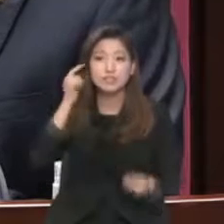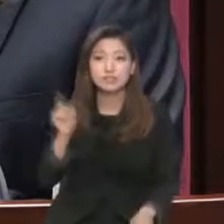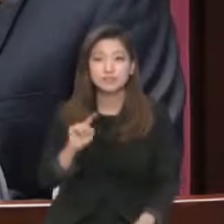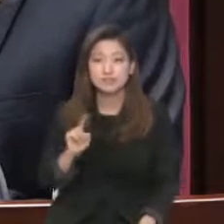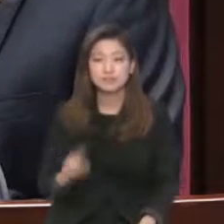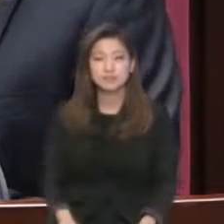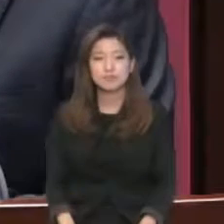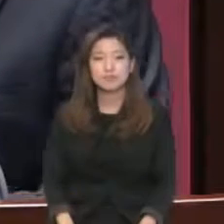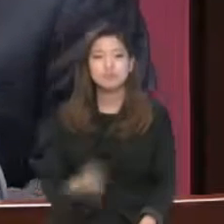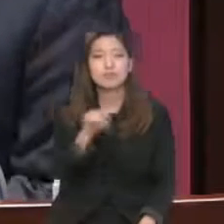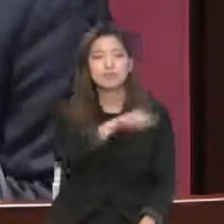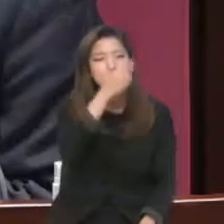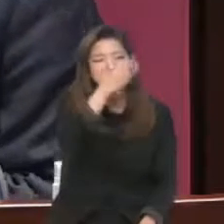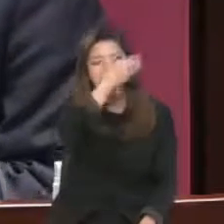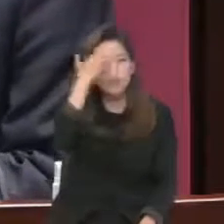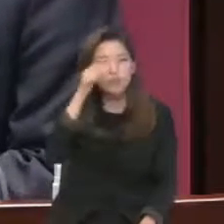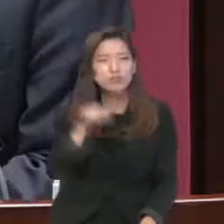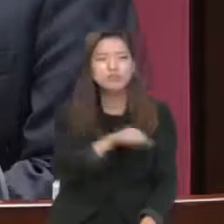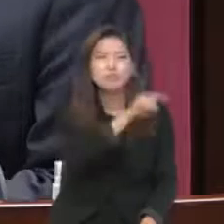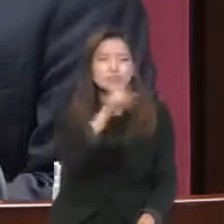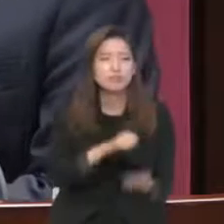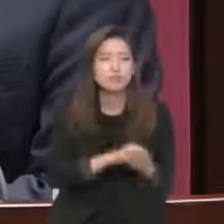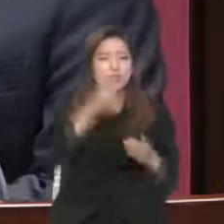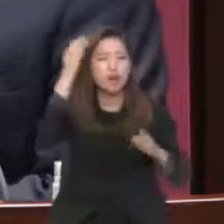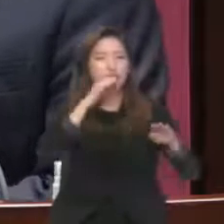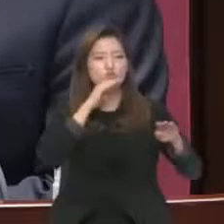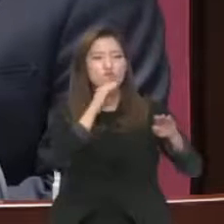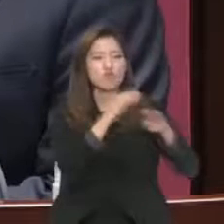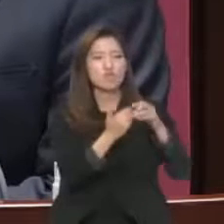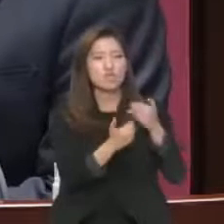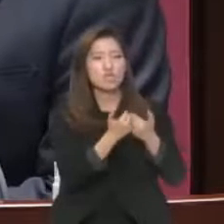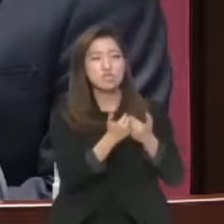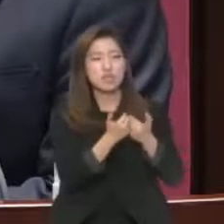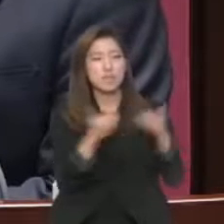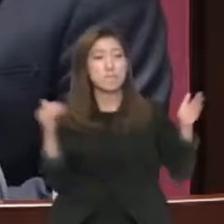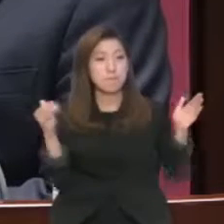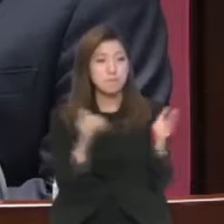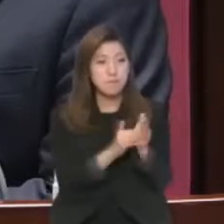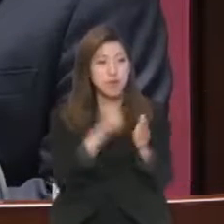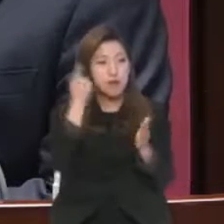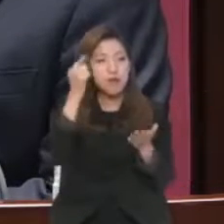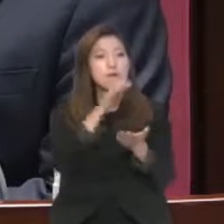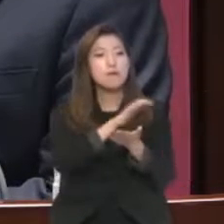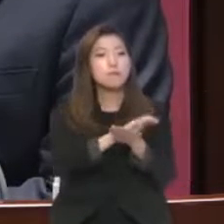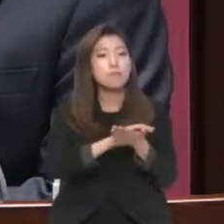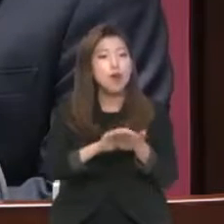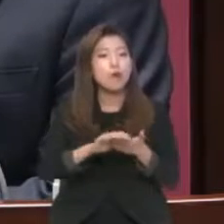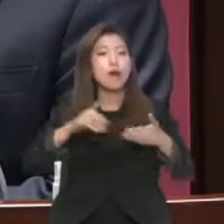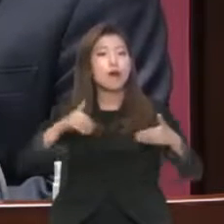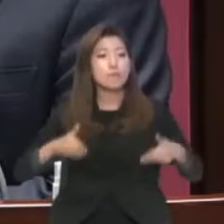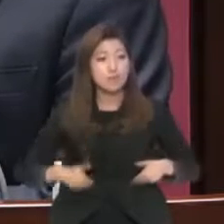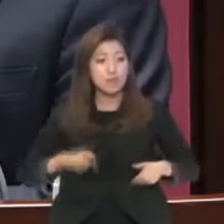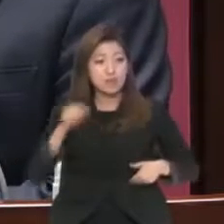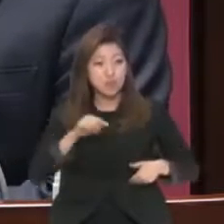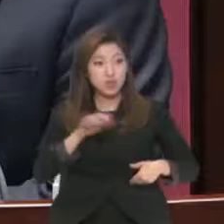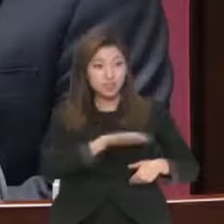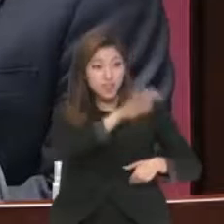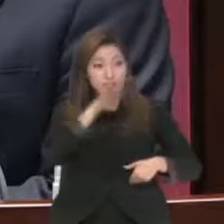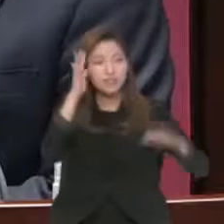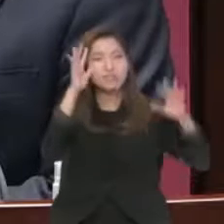제기했던 청년들의 가슴 속에서도 남과 북이 적대를 종식하고 평화의 세상으로 나가야 한다는 것에 대해서 뜨겁게